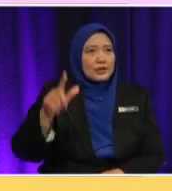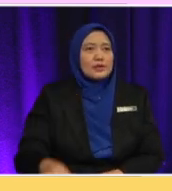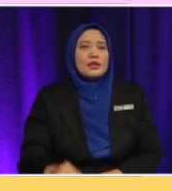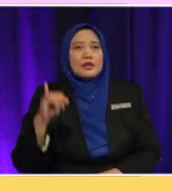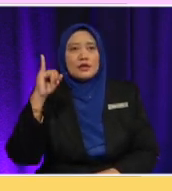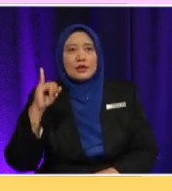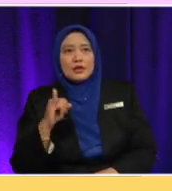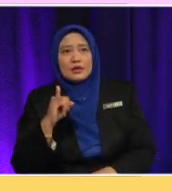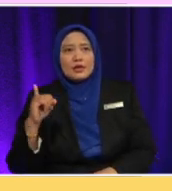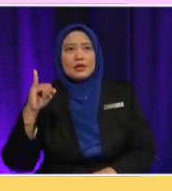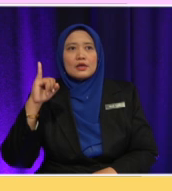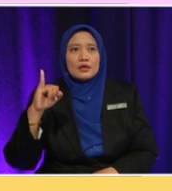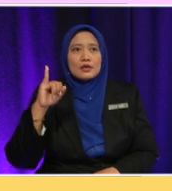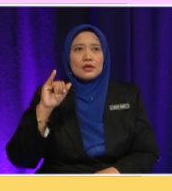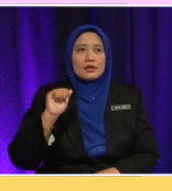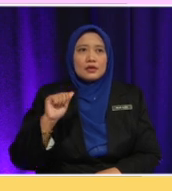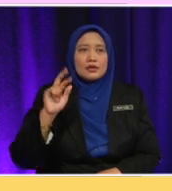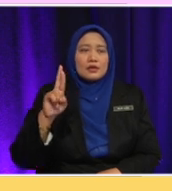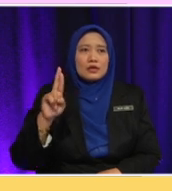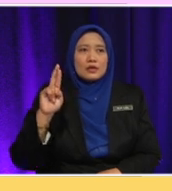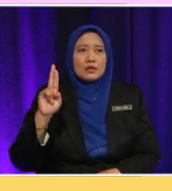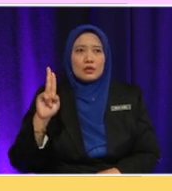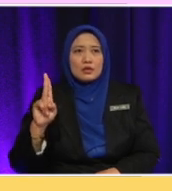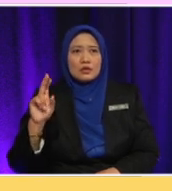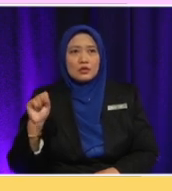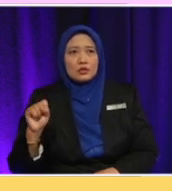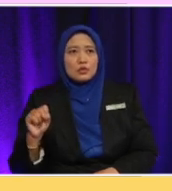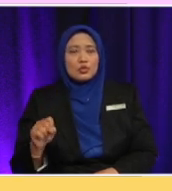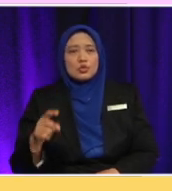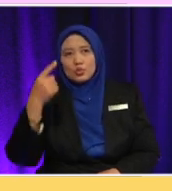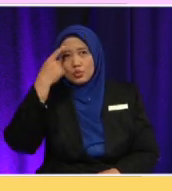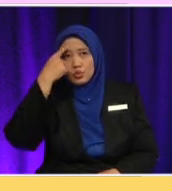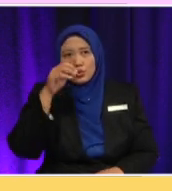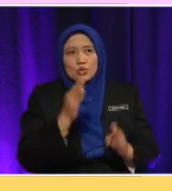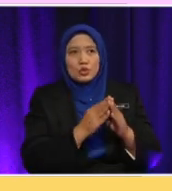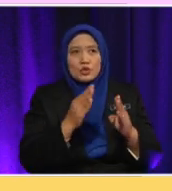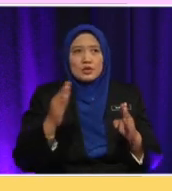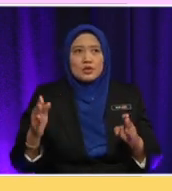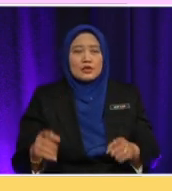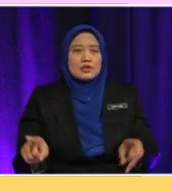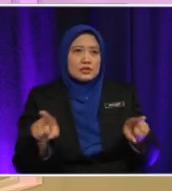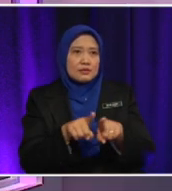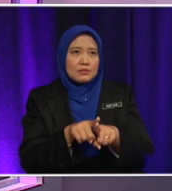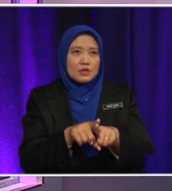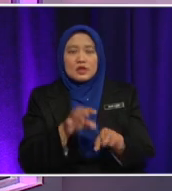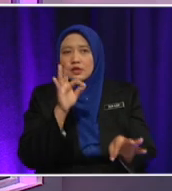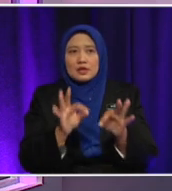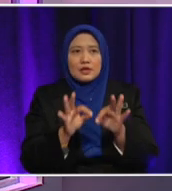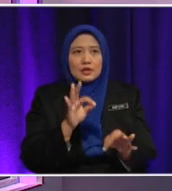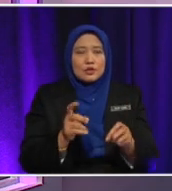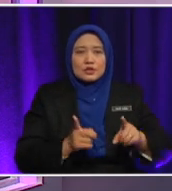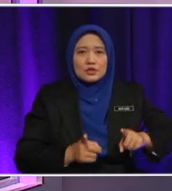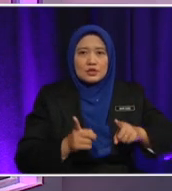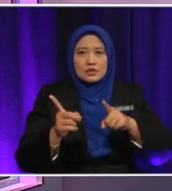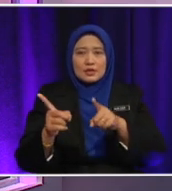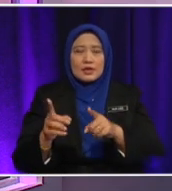Eh ciri ini adalah arus yang sama tetapi jika ditarik dia akan pecah setiap Simpang